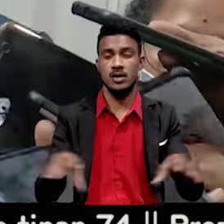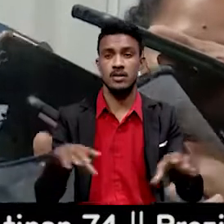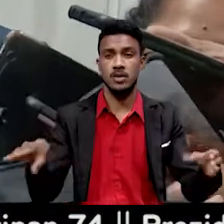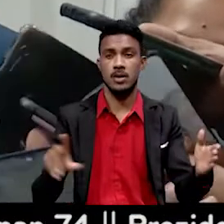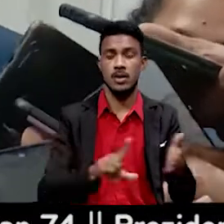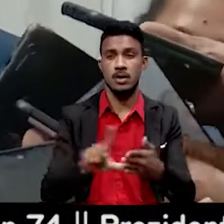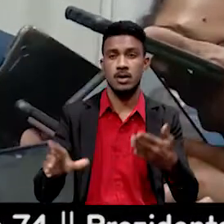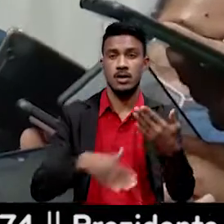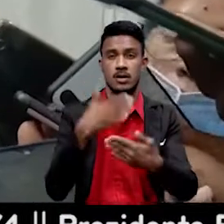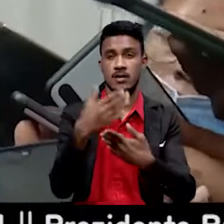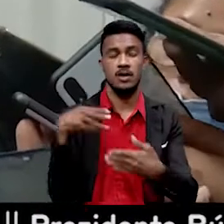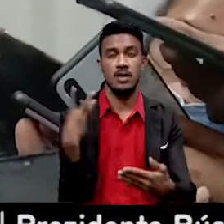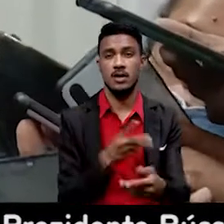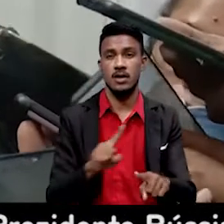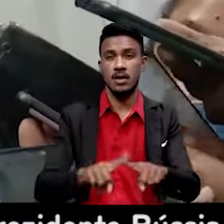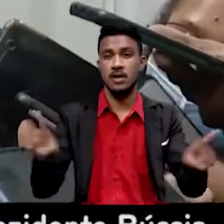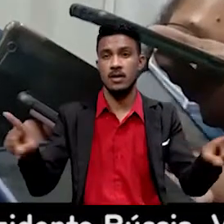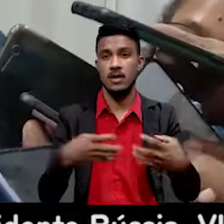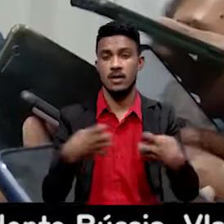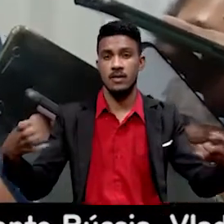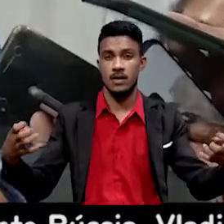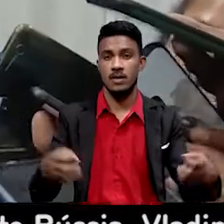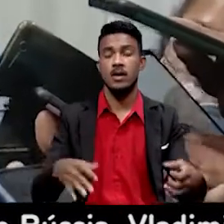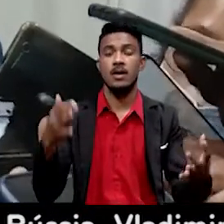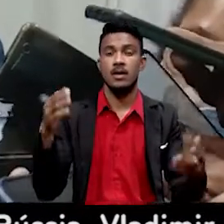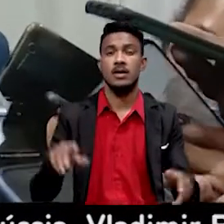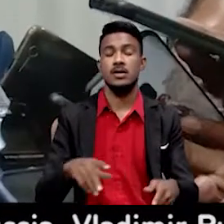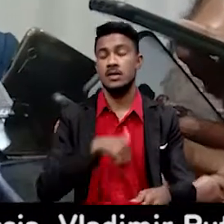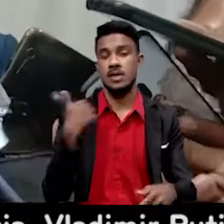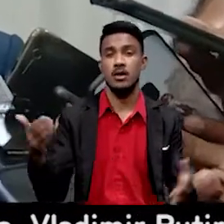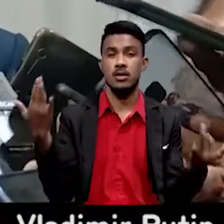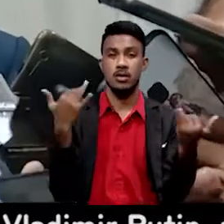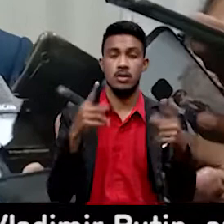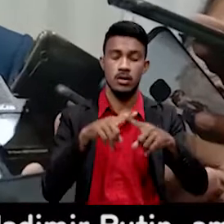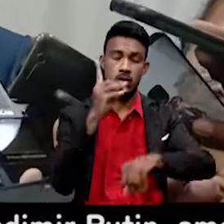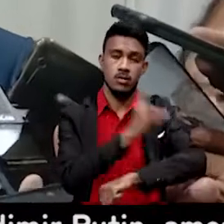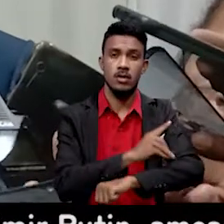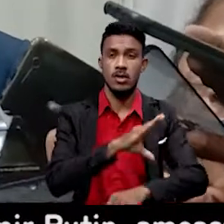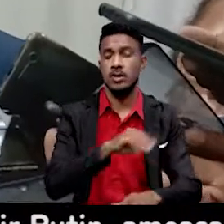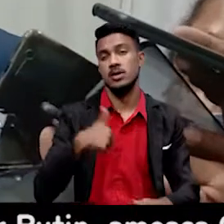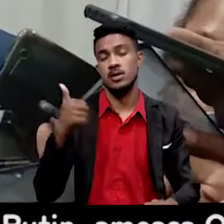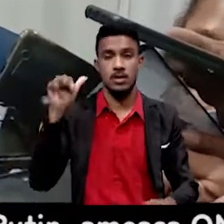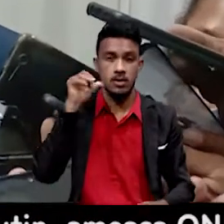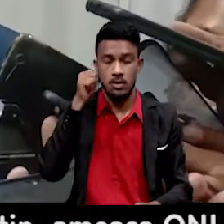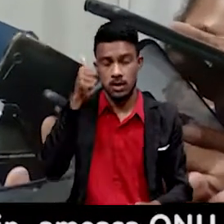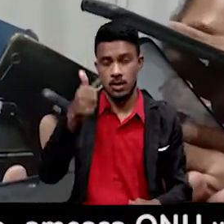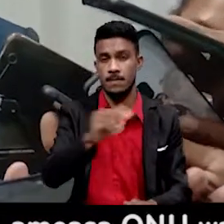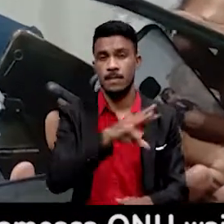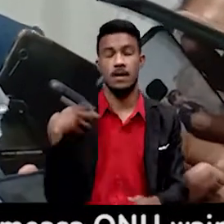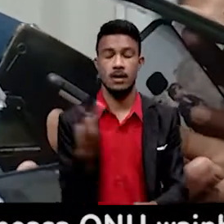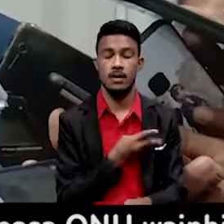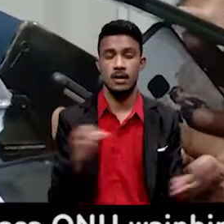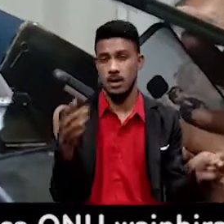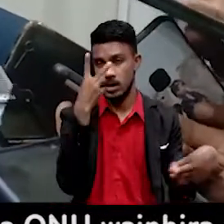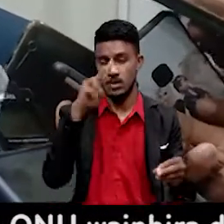tuh tete fahe malu balu balu oi balu abang atau ita lah kelas lah lah re lo orang kumpet ina fulai